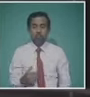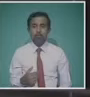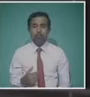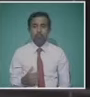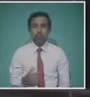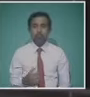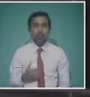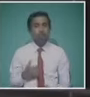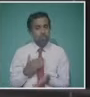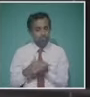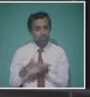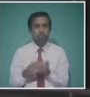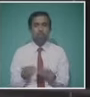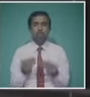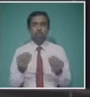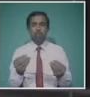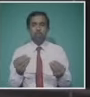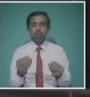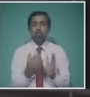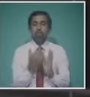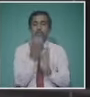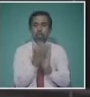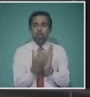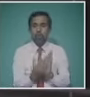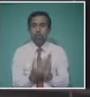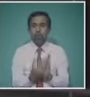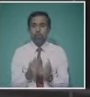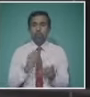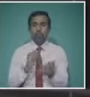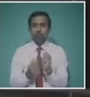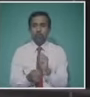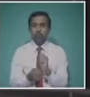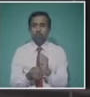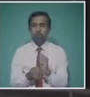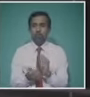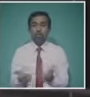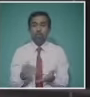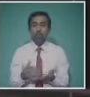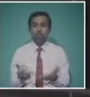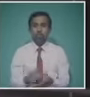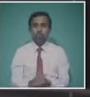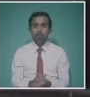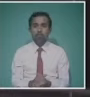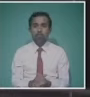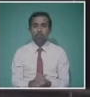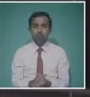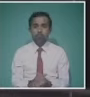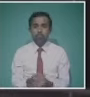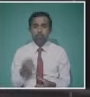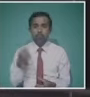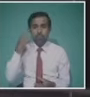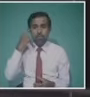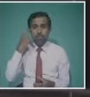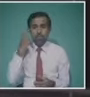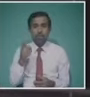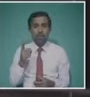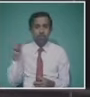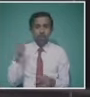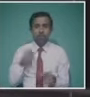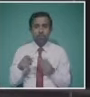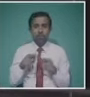කොහොම හරි උදව් කරන්න ඕනේ මේ ව්‍යවස්ථාවල් වෙනස් කරනවට වැඩිය ලොකු ඇමතුමිය විනාඩි 2ක කාලයක් තියෙන්නේ අර අර